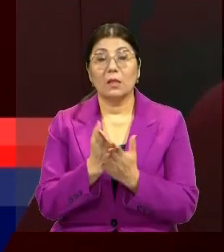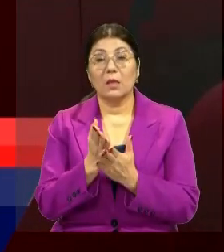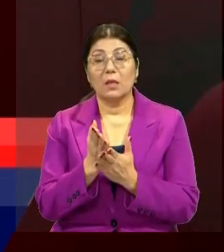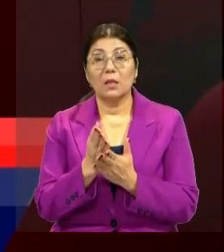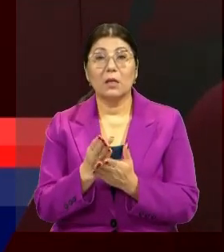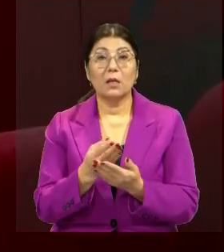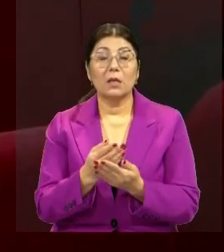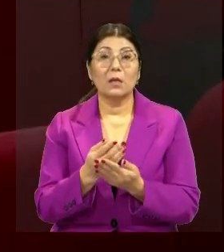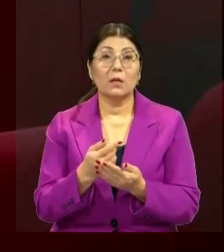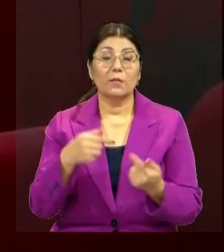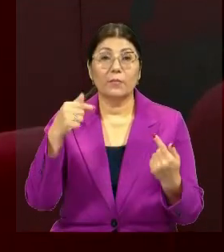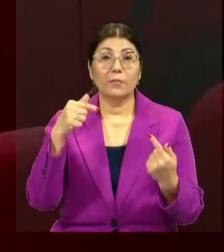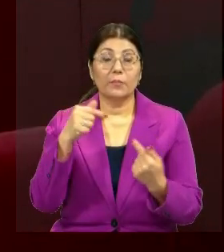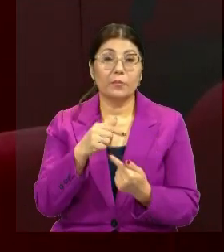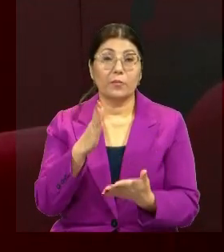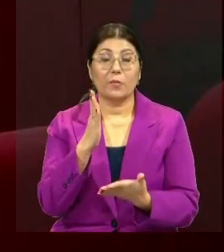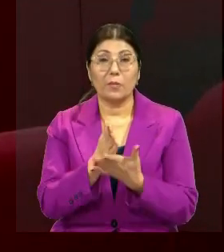кері әсері бар. Өйткені